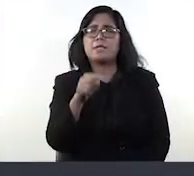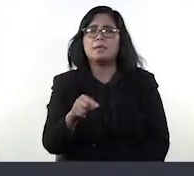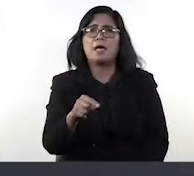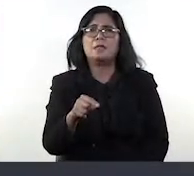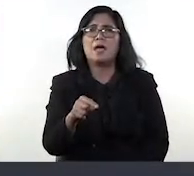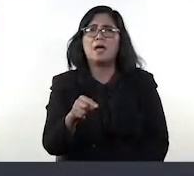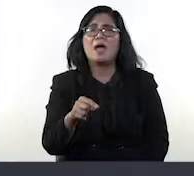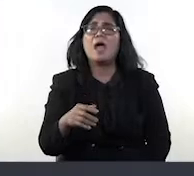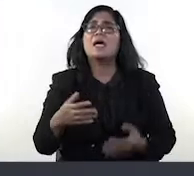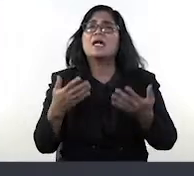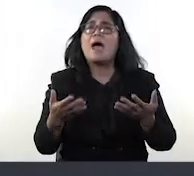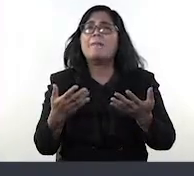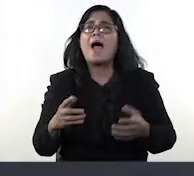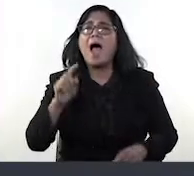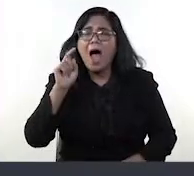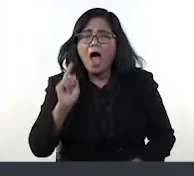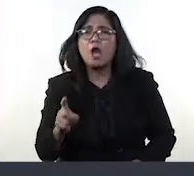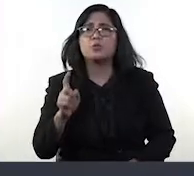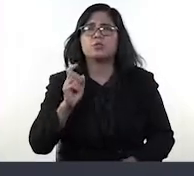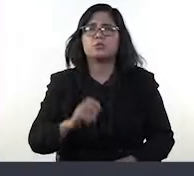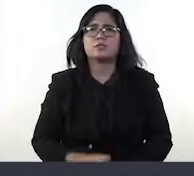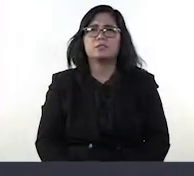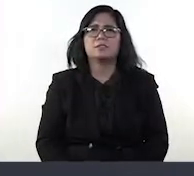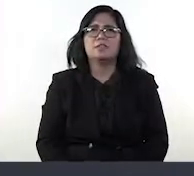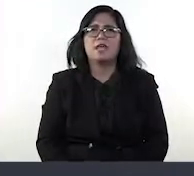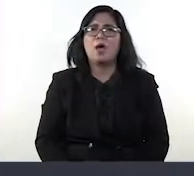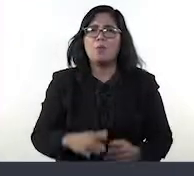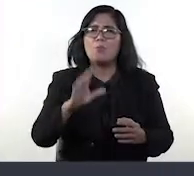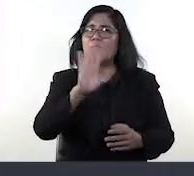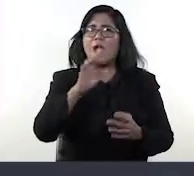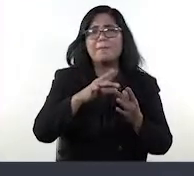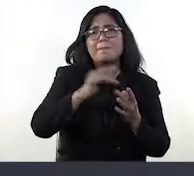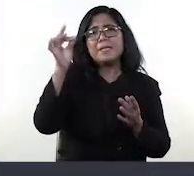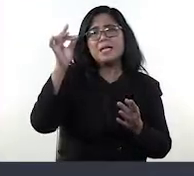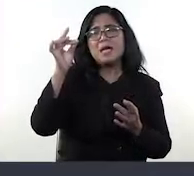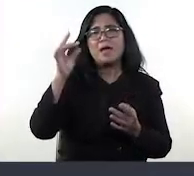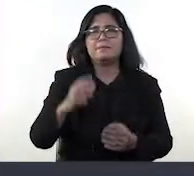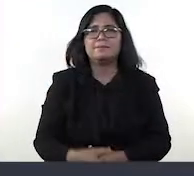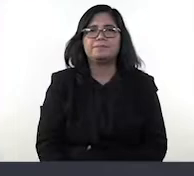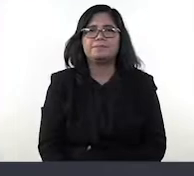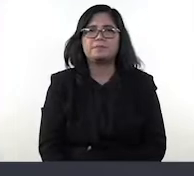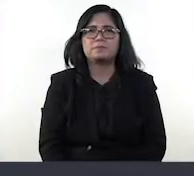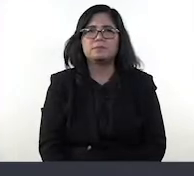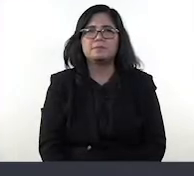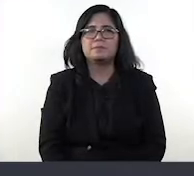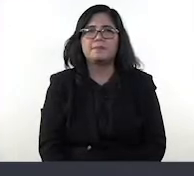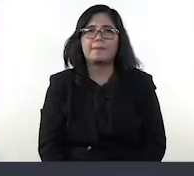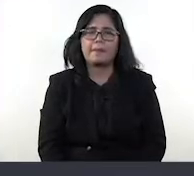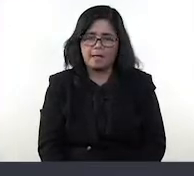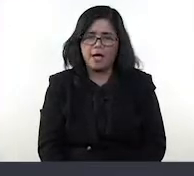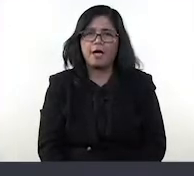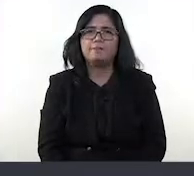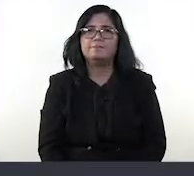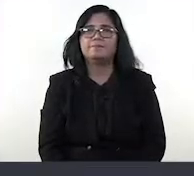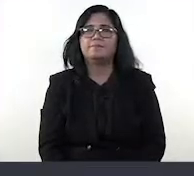Kyle cemas Kenapa itu adalah keharusan Kenapa itu Bukan Pilihan Hai saya